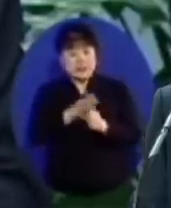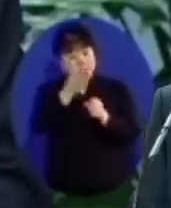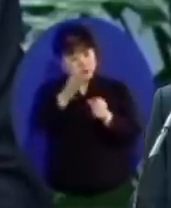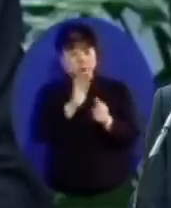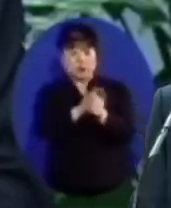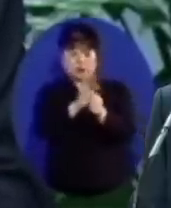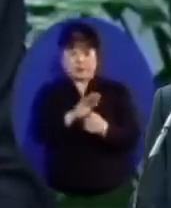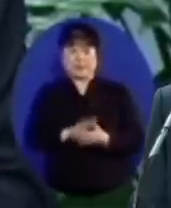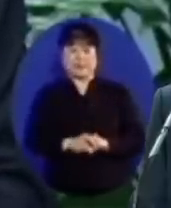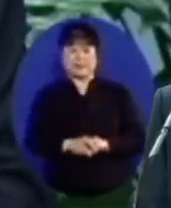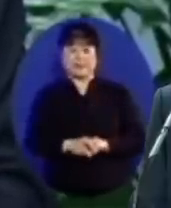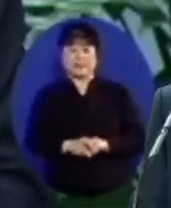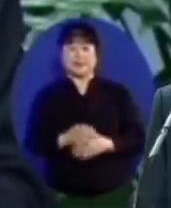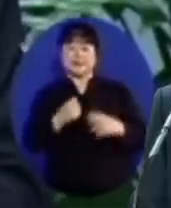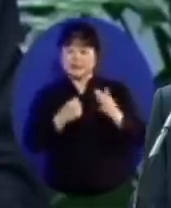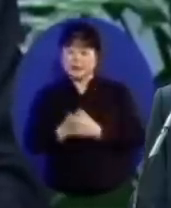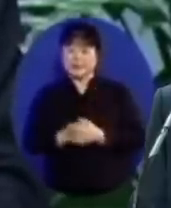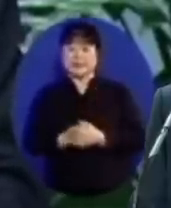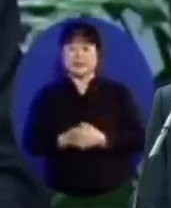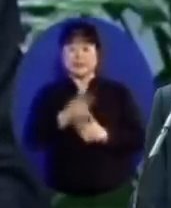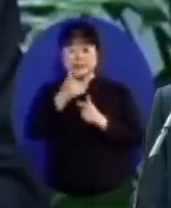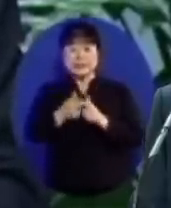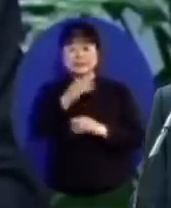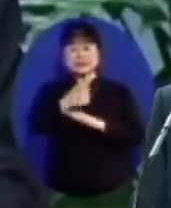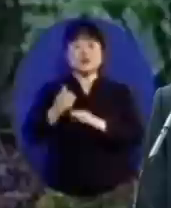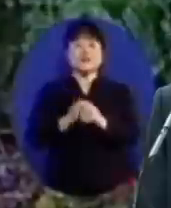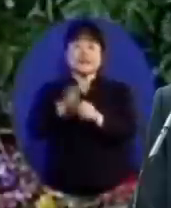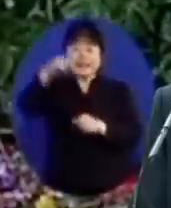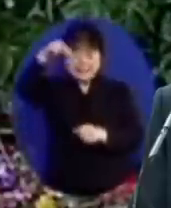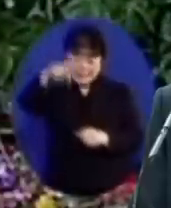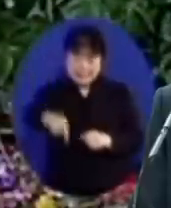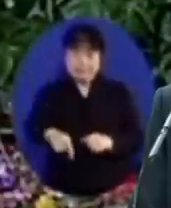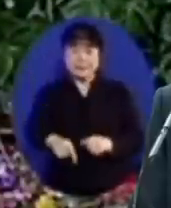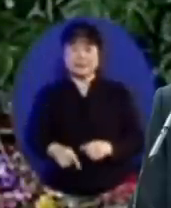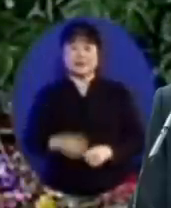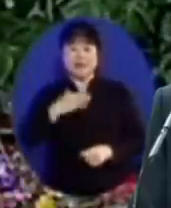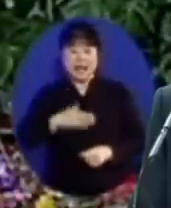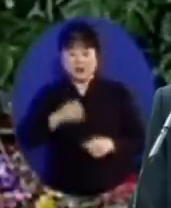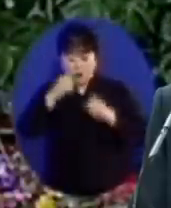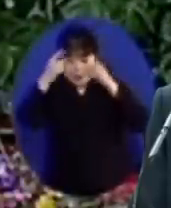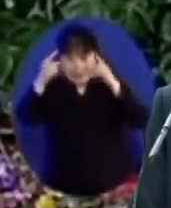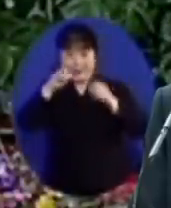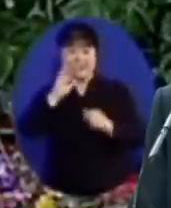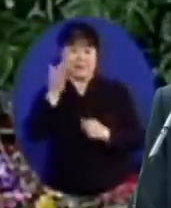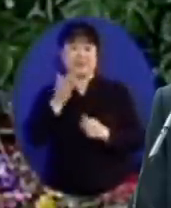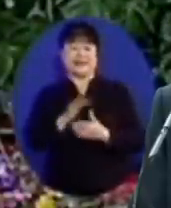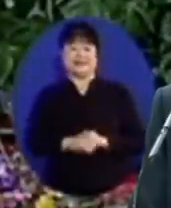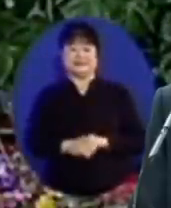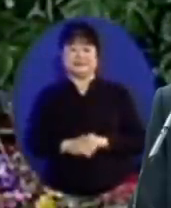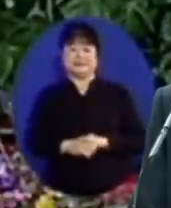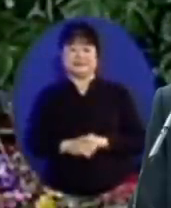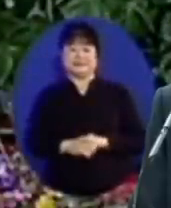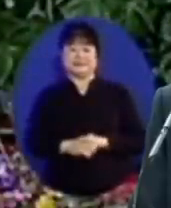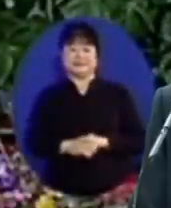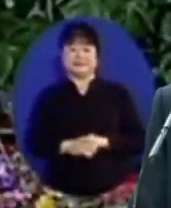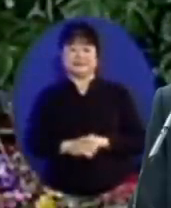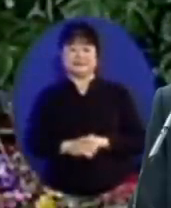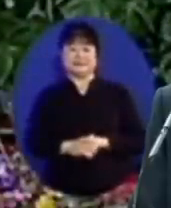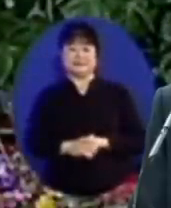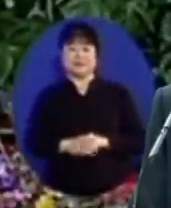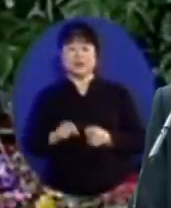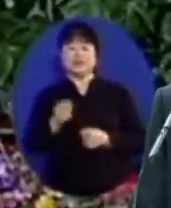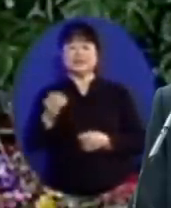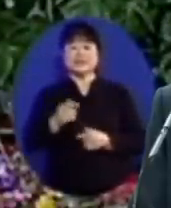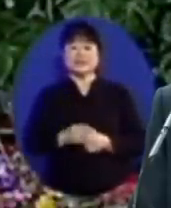것입니다. 그러므로 우리 예수 그리스도의 사랑의 깊이를 늘 묵상하고 알아야 될 것입니다.